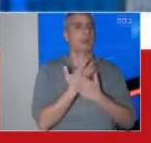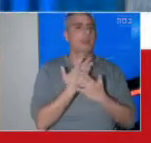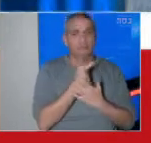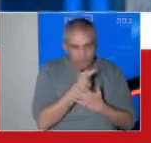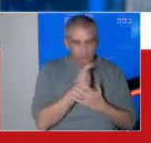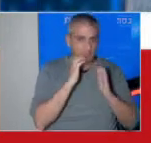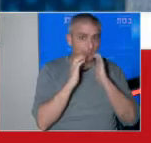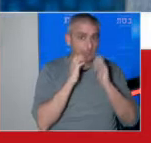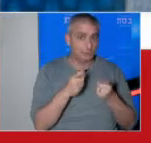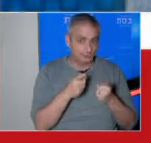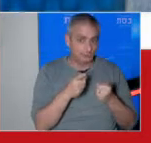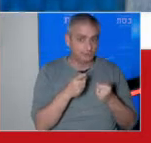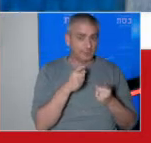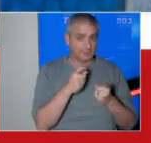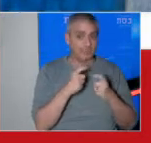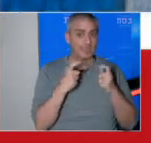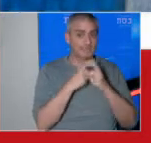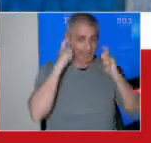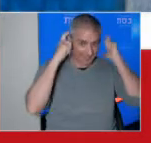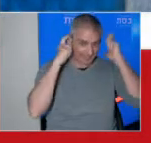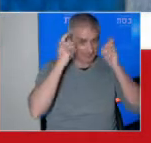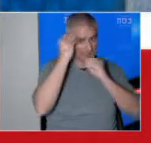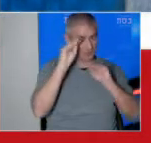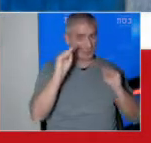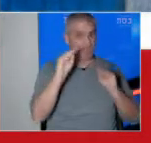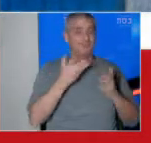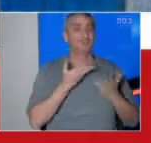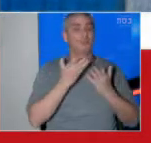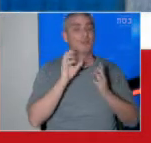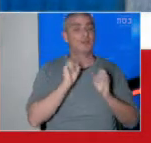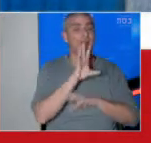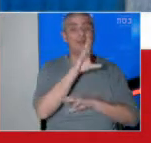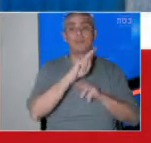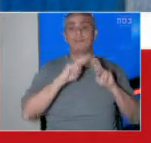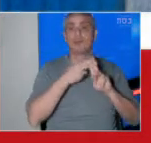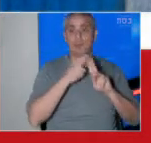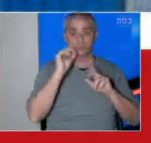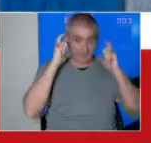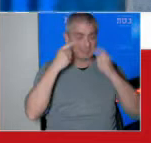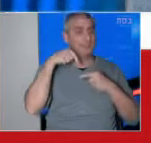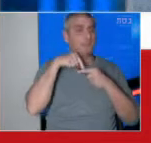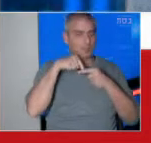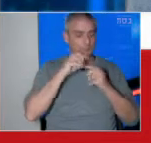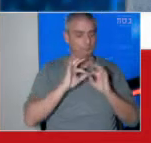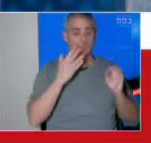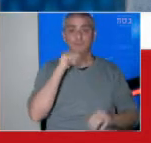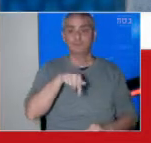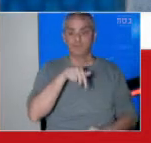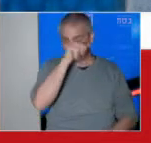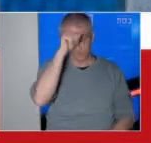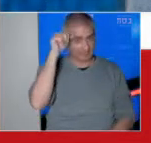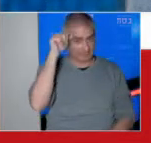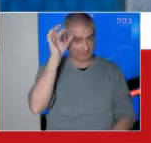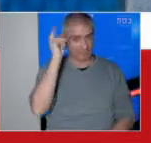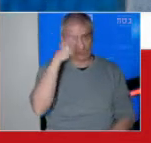את עולם התקשורת, והיא חברת דיסני שהודיעה. ששירותי הסטרימינג הבינלאומיים של הדיסני פלוס יושקו בישראל בקיץ,